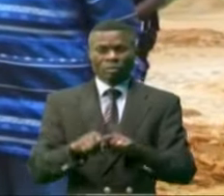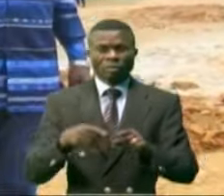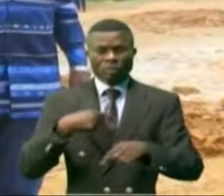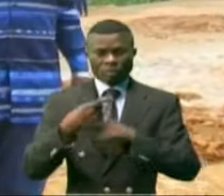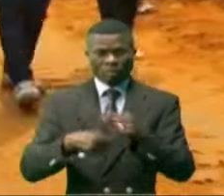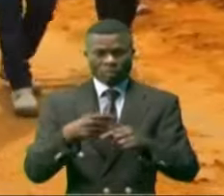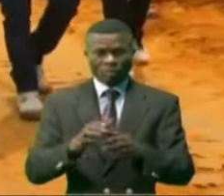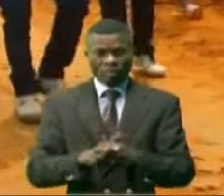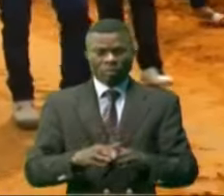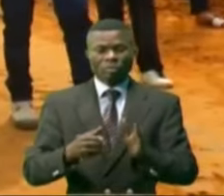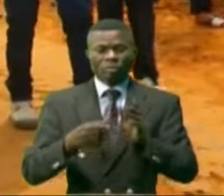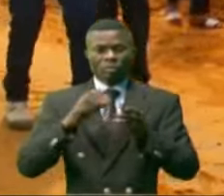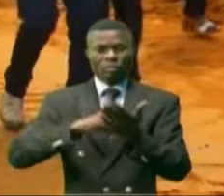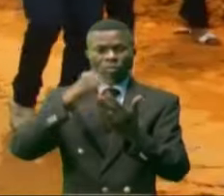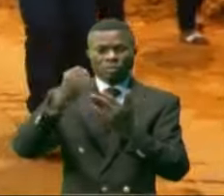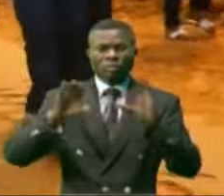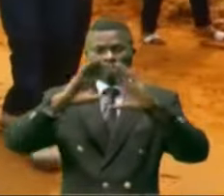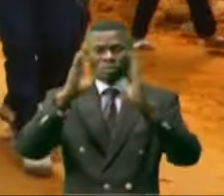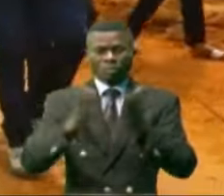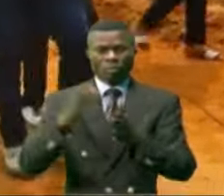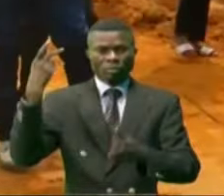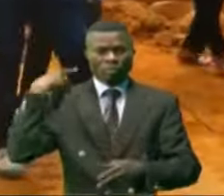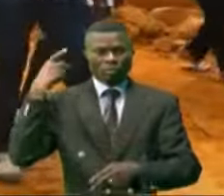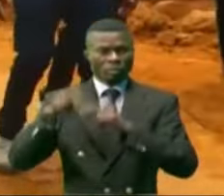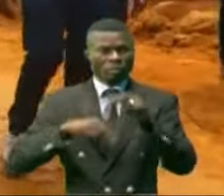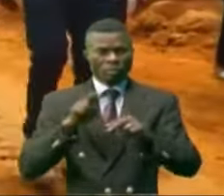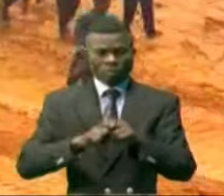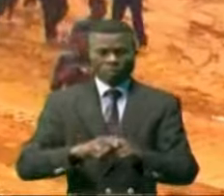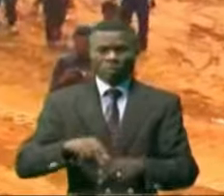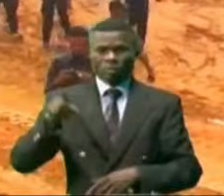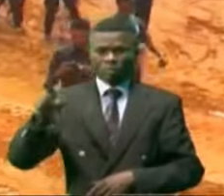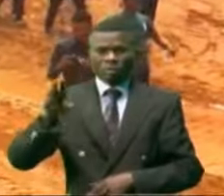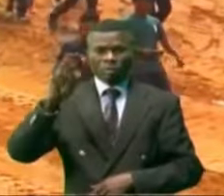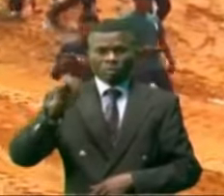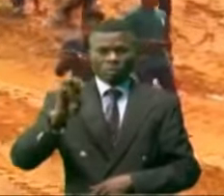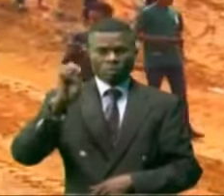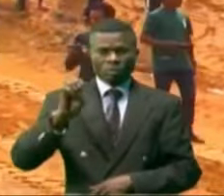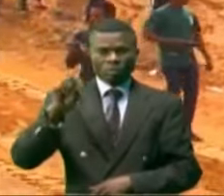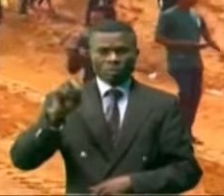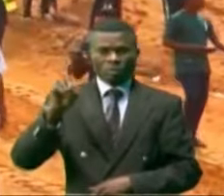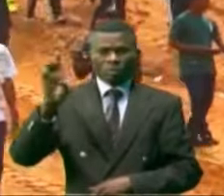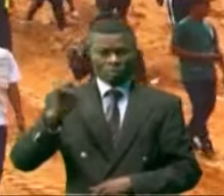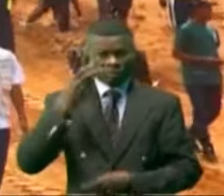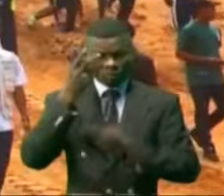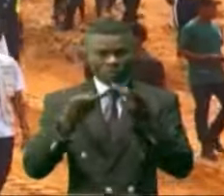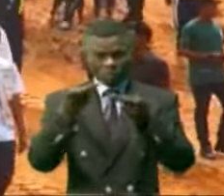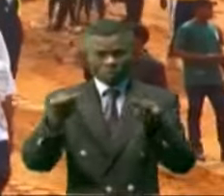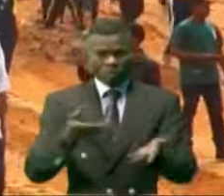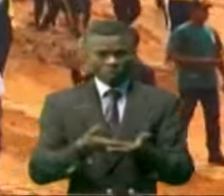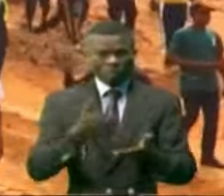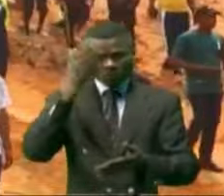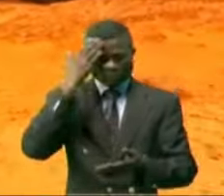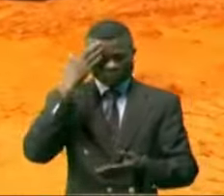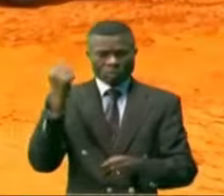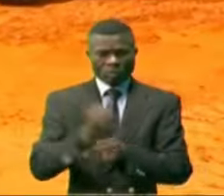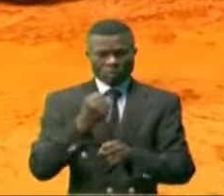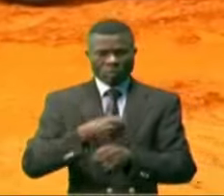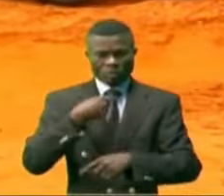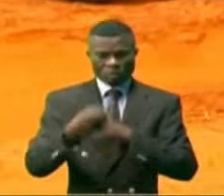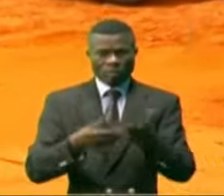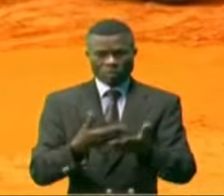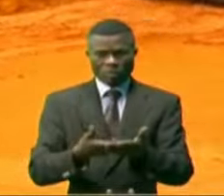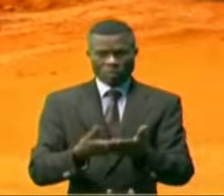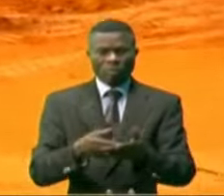projets communautaires. Les députés nationaux Lambert Mende Malanga a effectué une visite de terrain pour s'enquérir des travaux